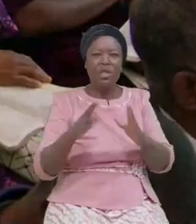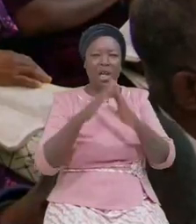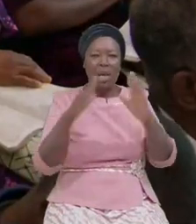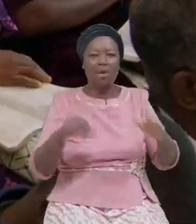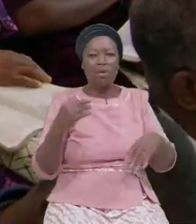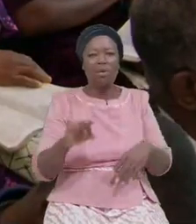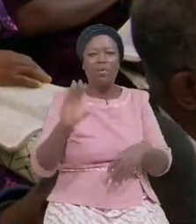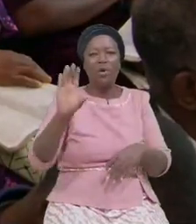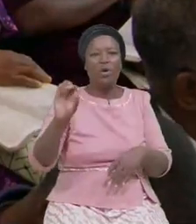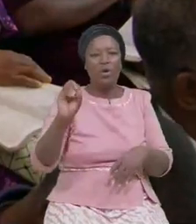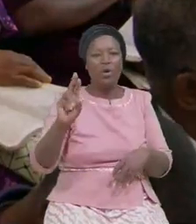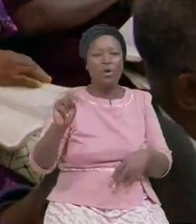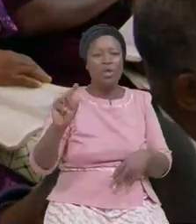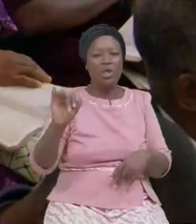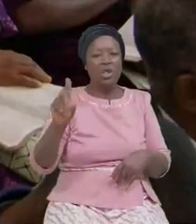Corneille.